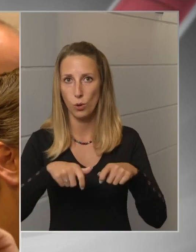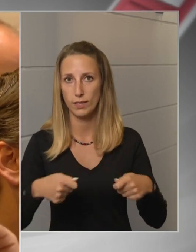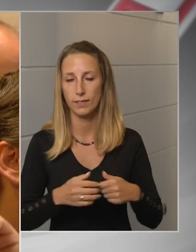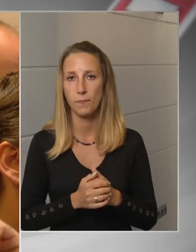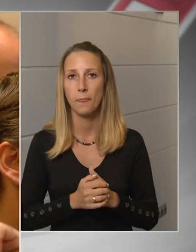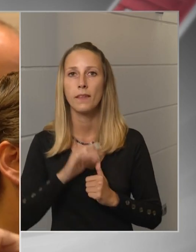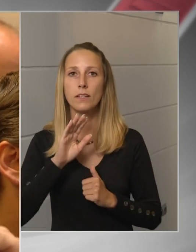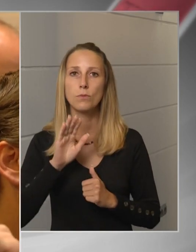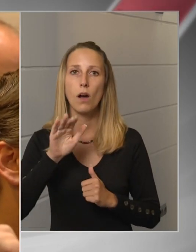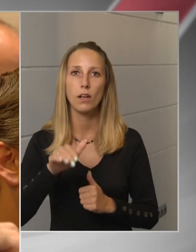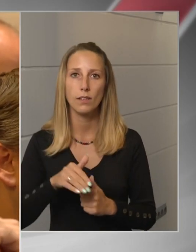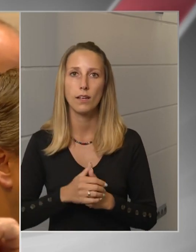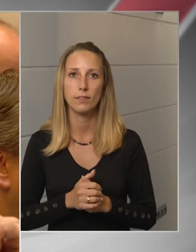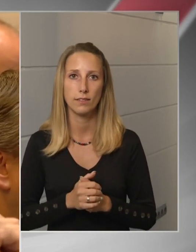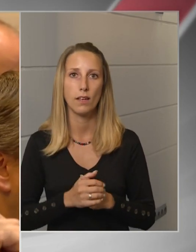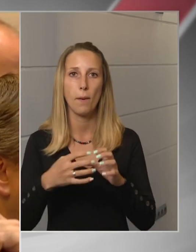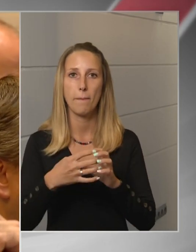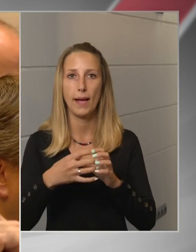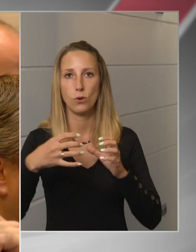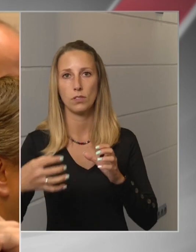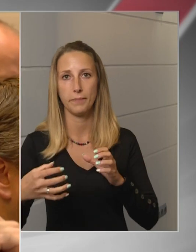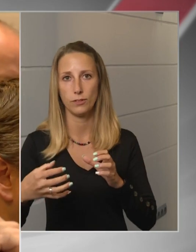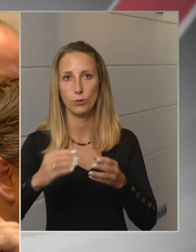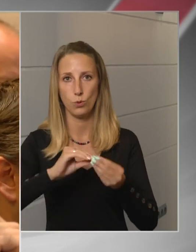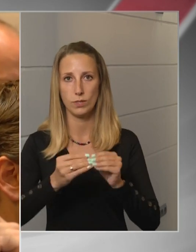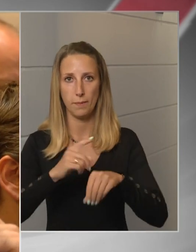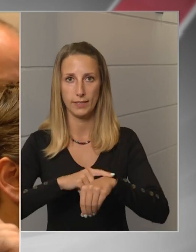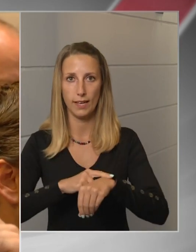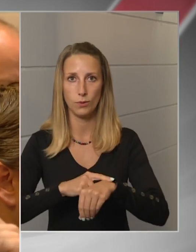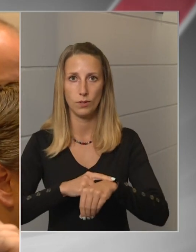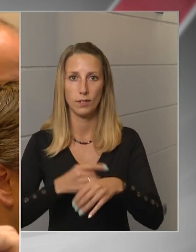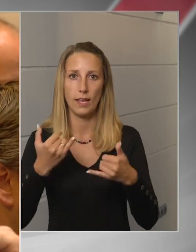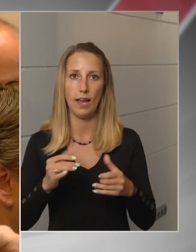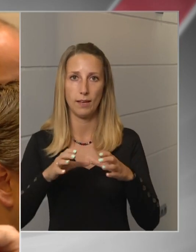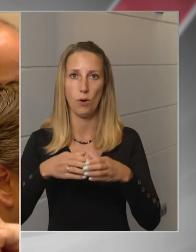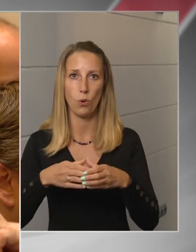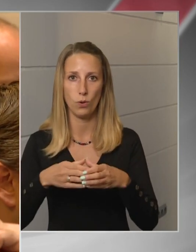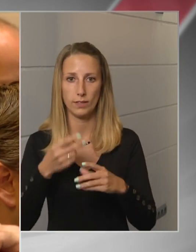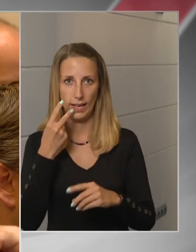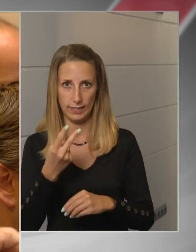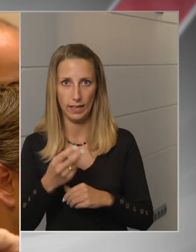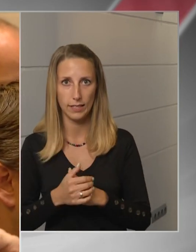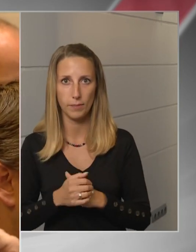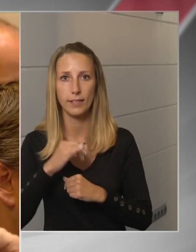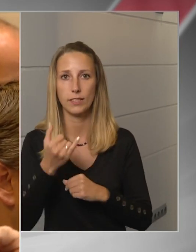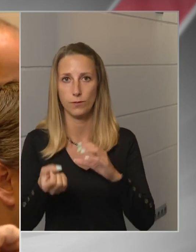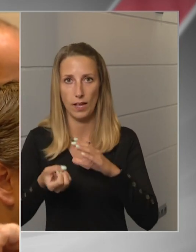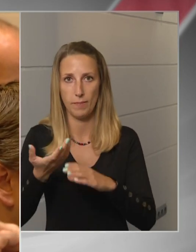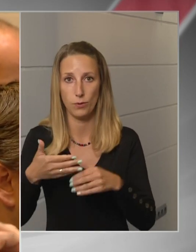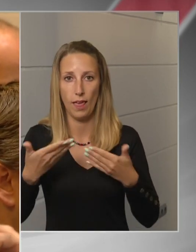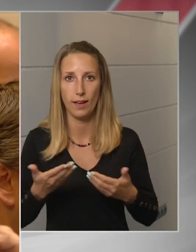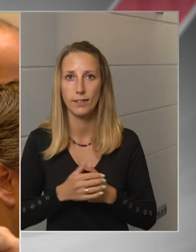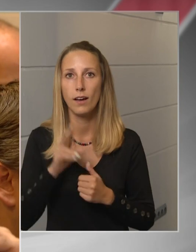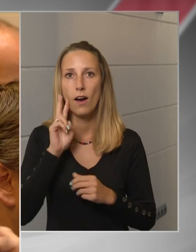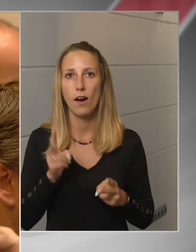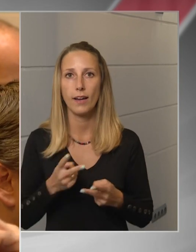majdan meghosszabbított üzemidejű jelenlegi blokkok tekintetében is felmerül-e ez?